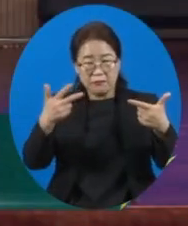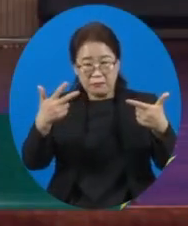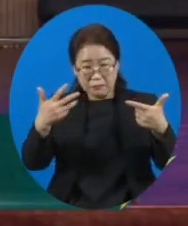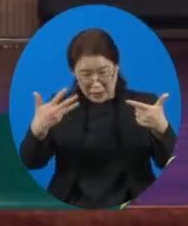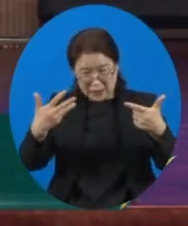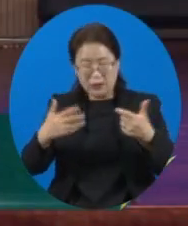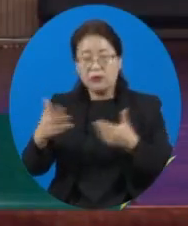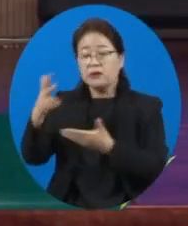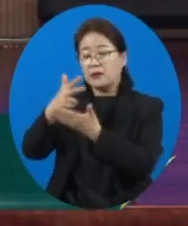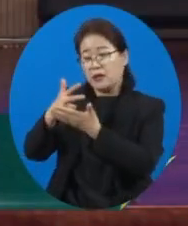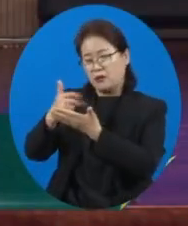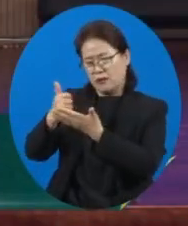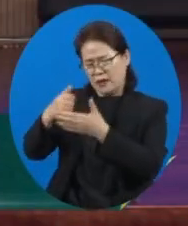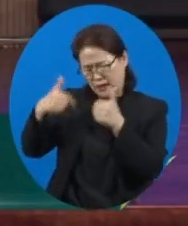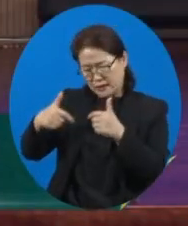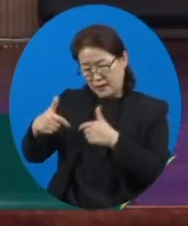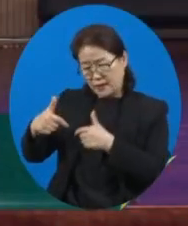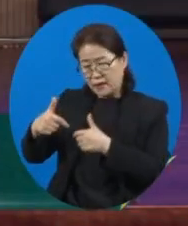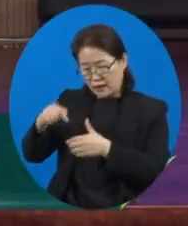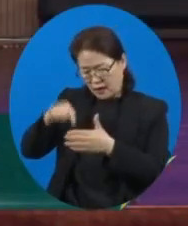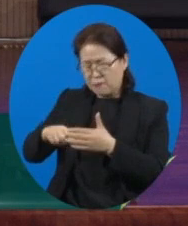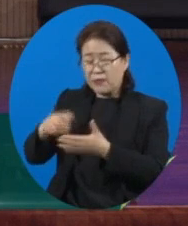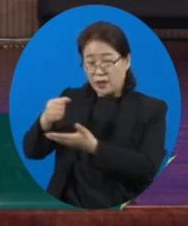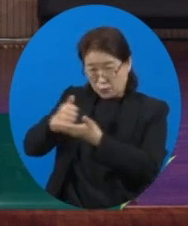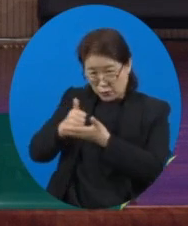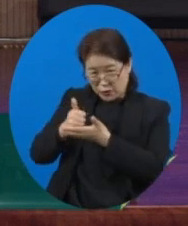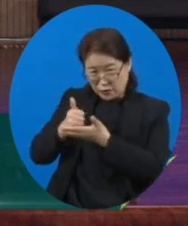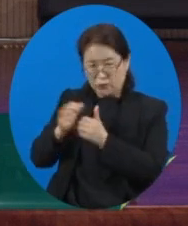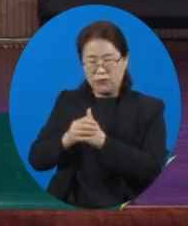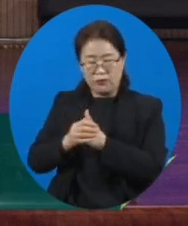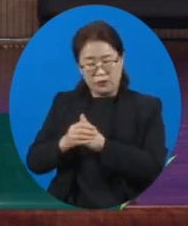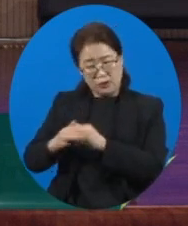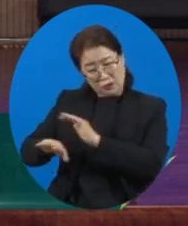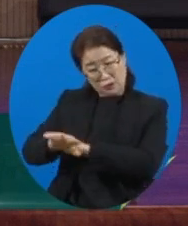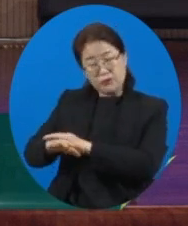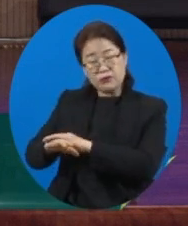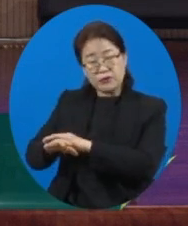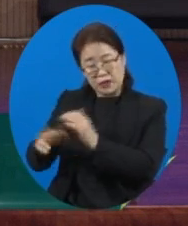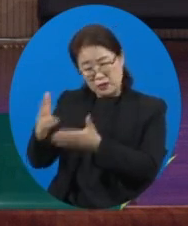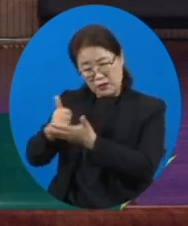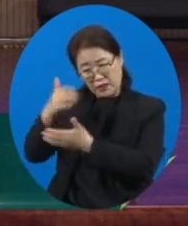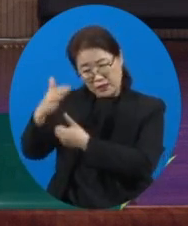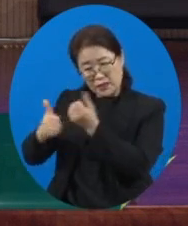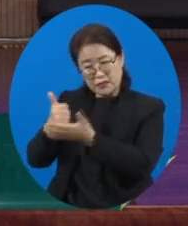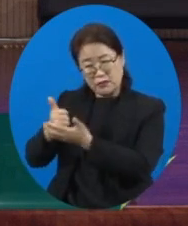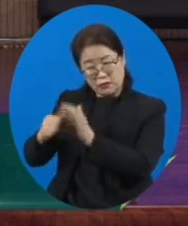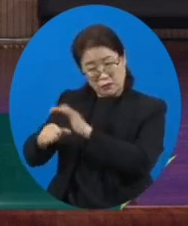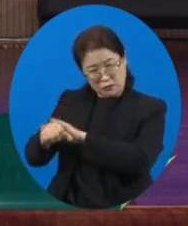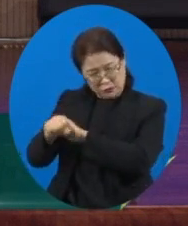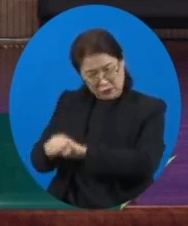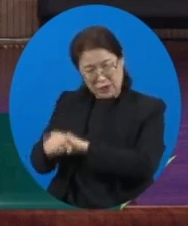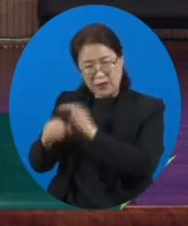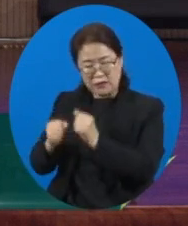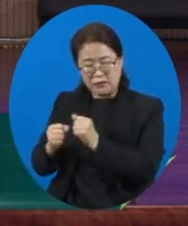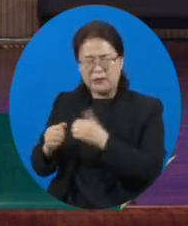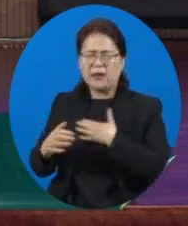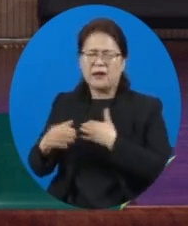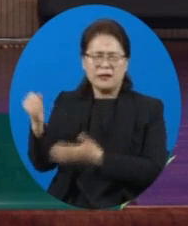내가 여호와를 항상 내 앞에 모심이, 그가 나의 오른쪽에 계심으로 내가 흔들리지